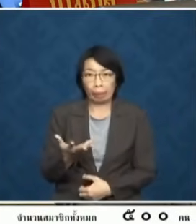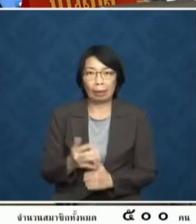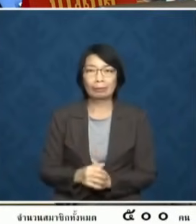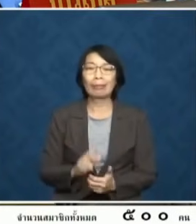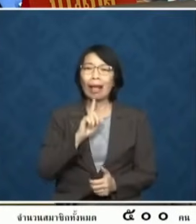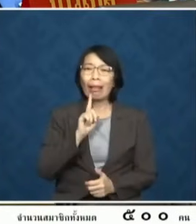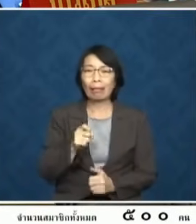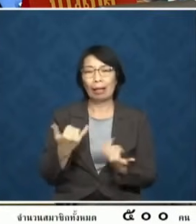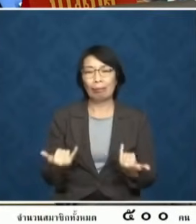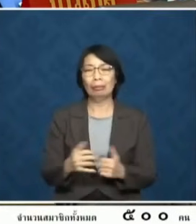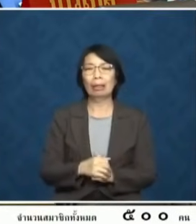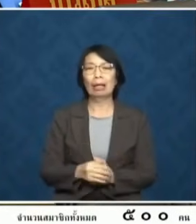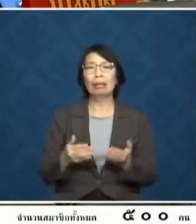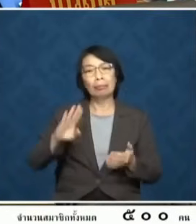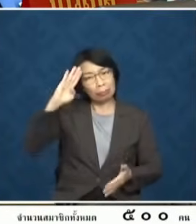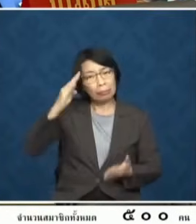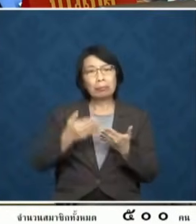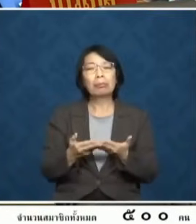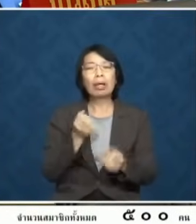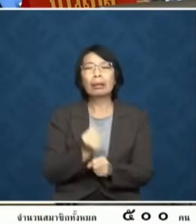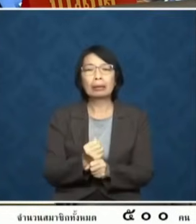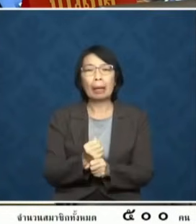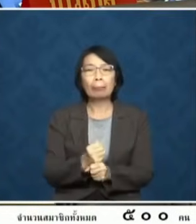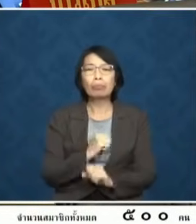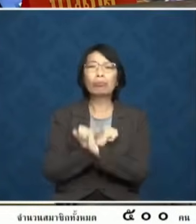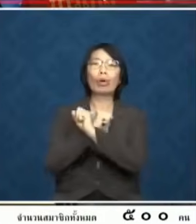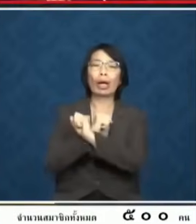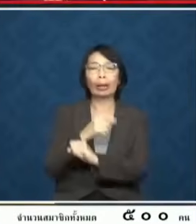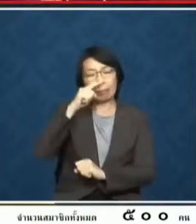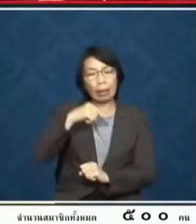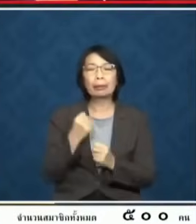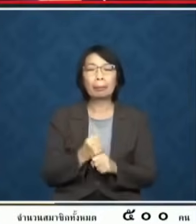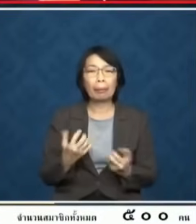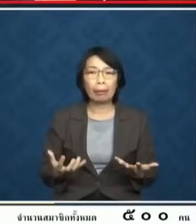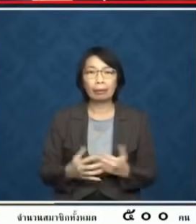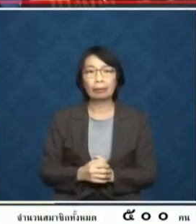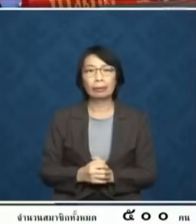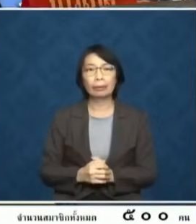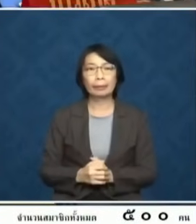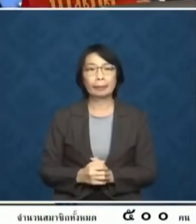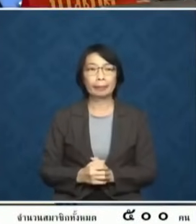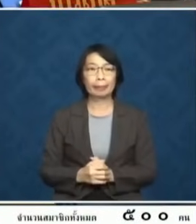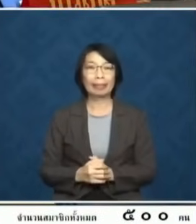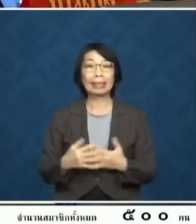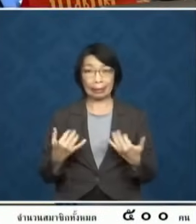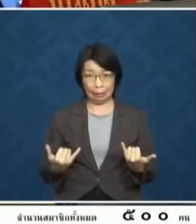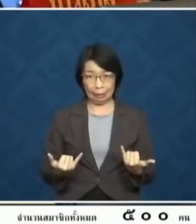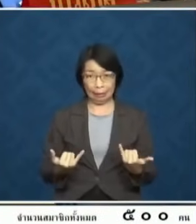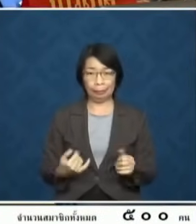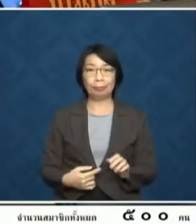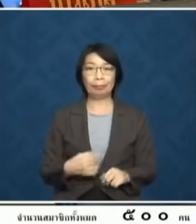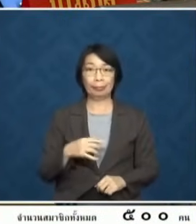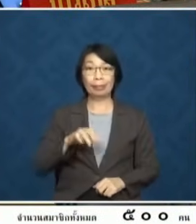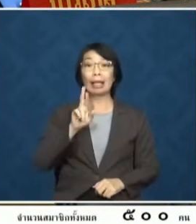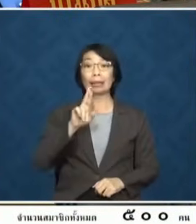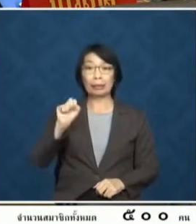จะมีขีดความสามารถอะไรไปเตรียมพร้อมในการที่จะป้องกันประเทศได้ท่านประธานคะข้อเสนอของสภาที่มี